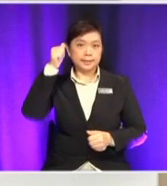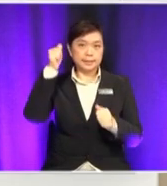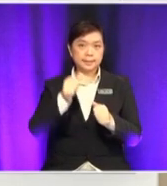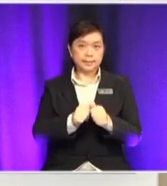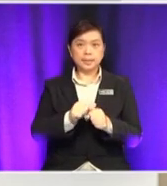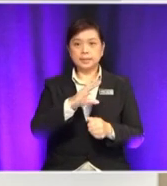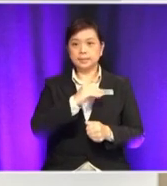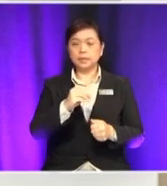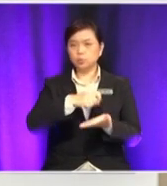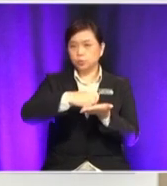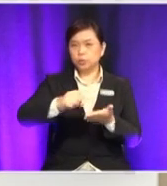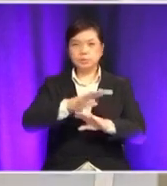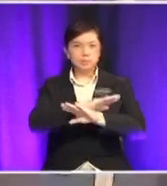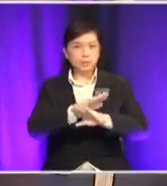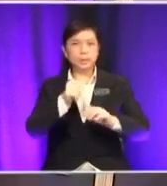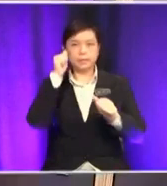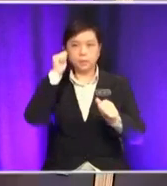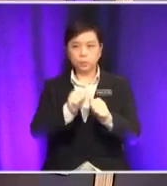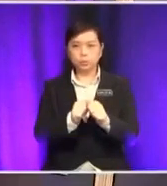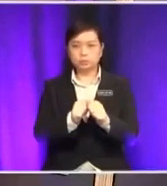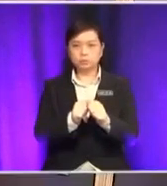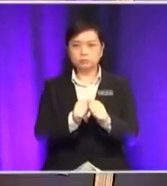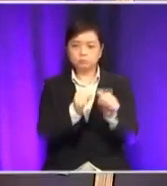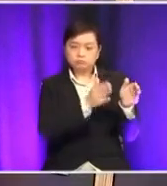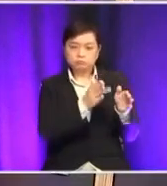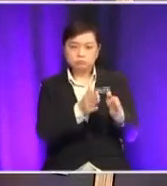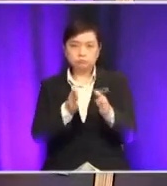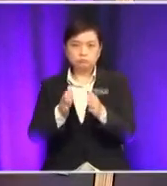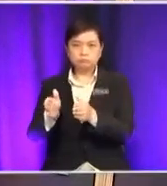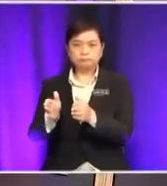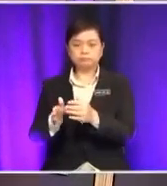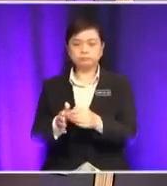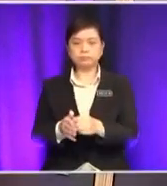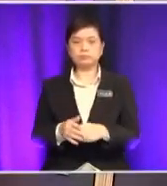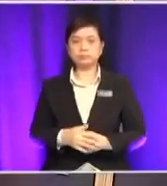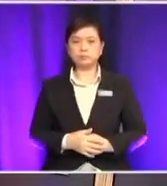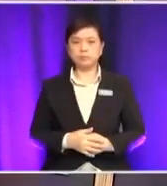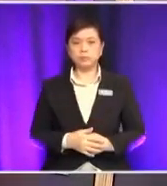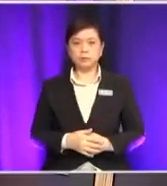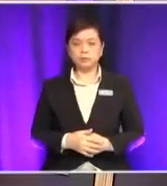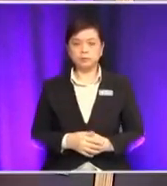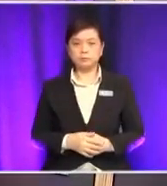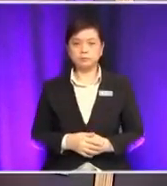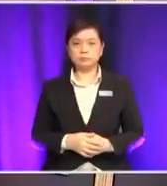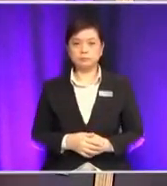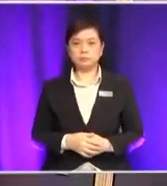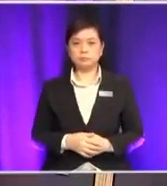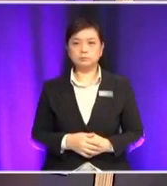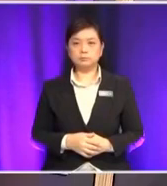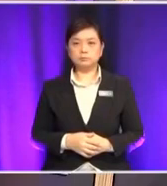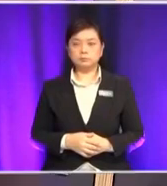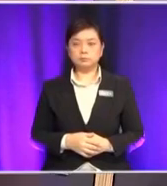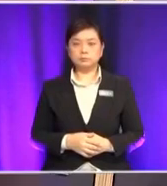tidak mengikut urutan so itu menjadi bukan masalah besar tetapi sebenarnya sepatunya dia kenal ikut urutan keris